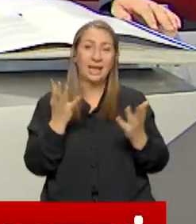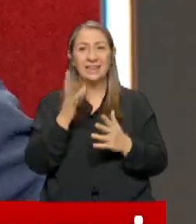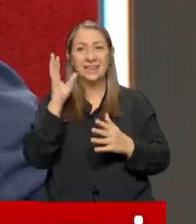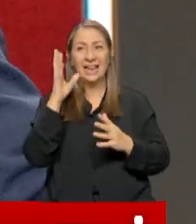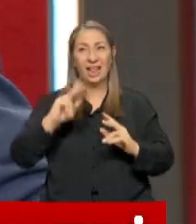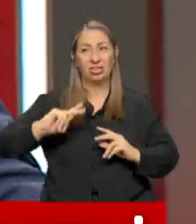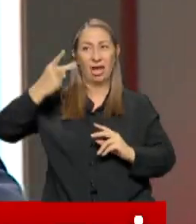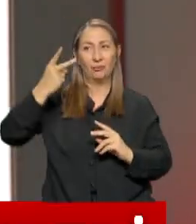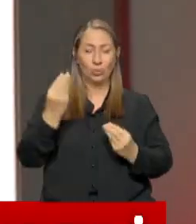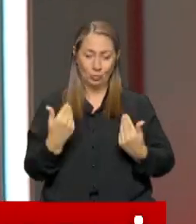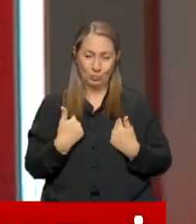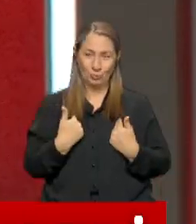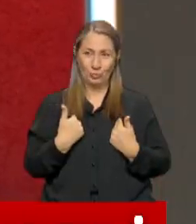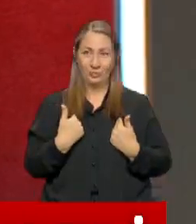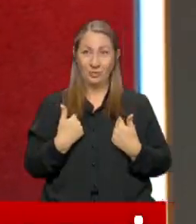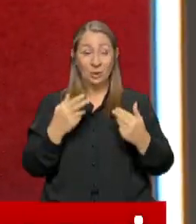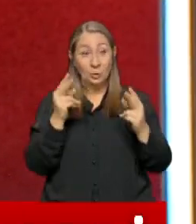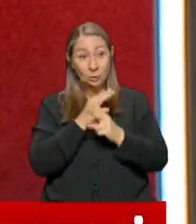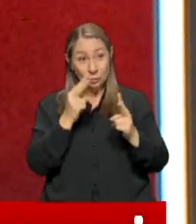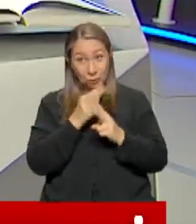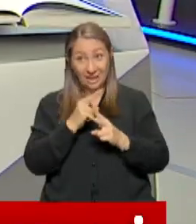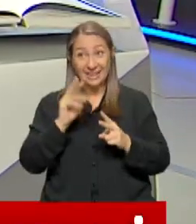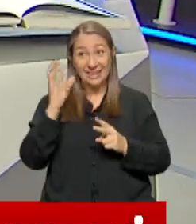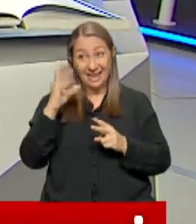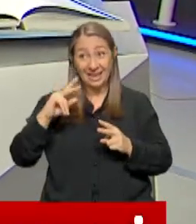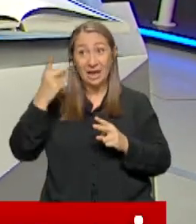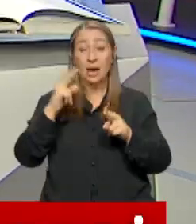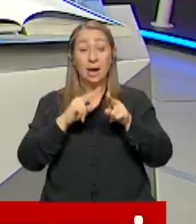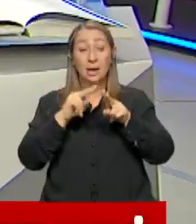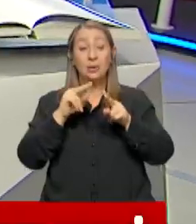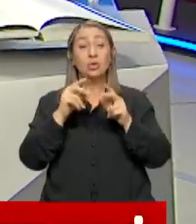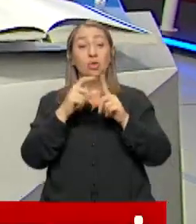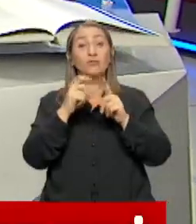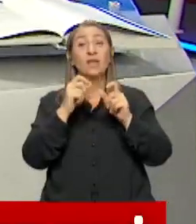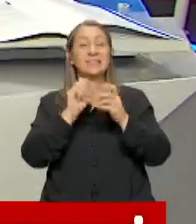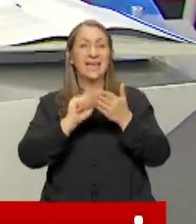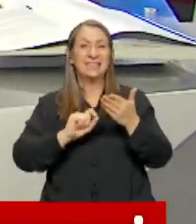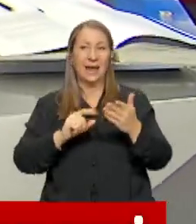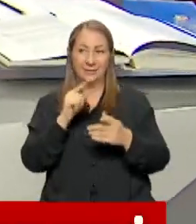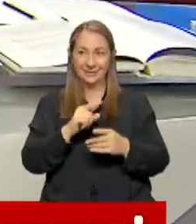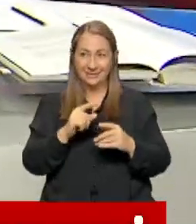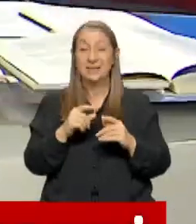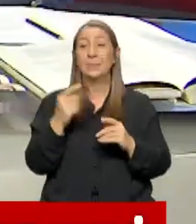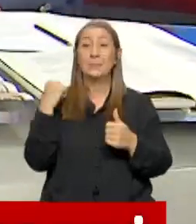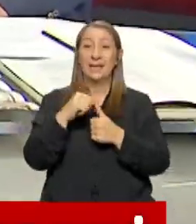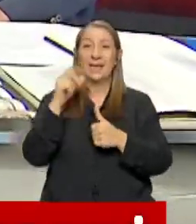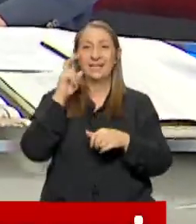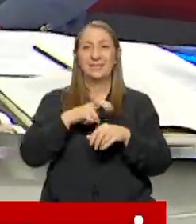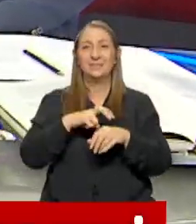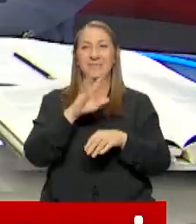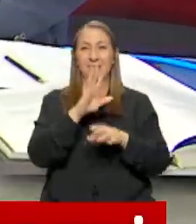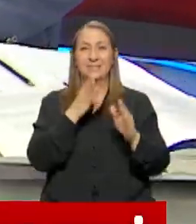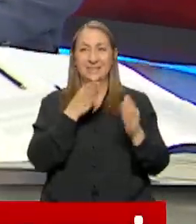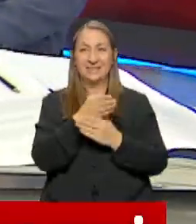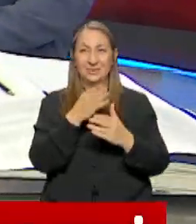deliği terfi etmiş olduğum yani gülünçlikten deliye terfi etmiş filozof Kardeşler Dostoyevski Şimdi şöyle O zaman bir daha hatırlatayım Tamam sen